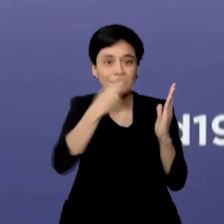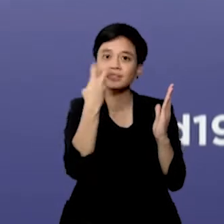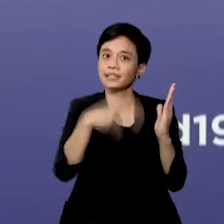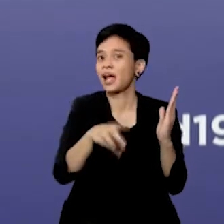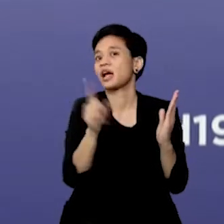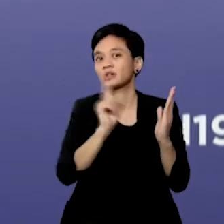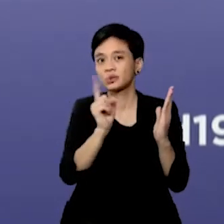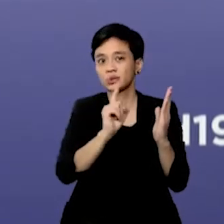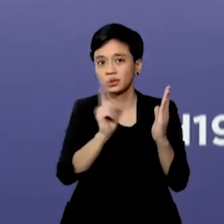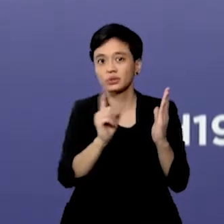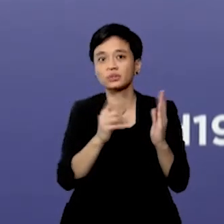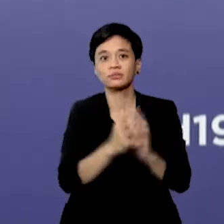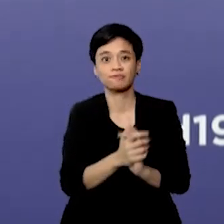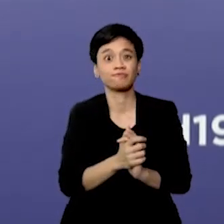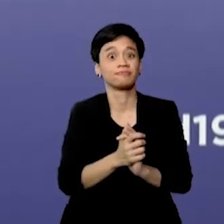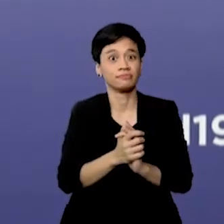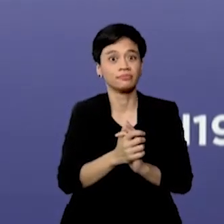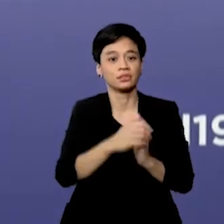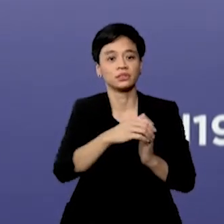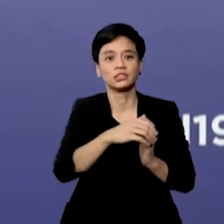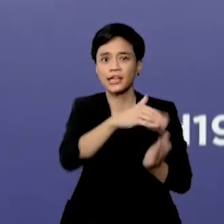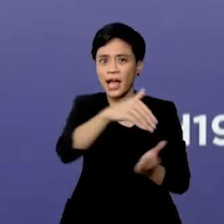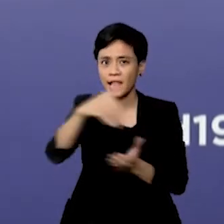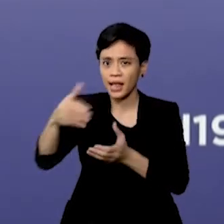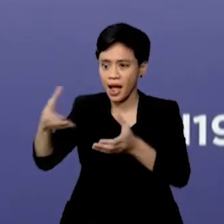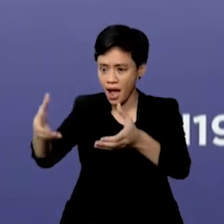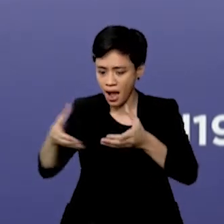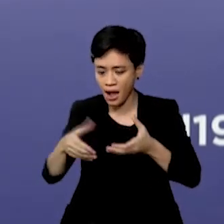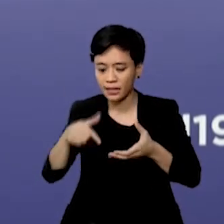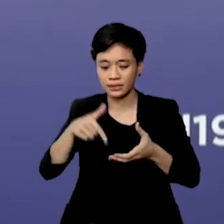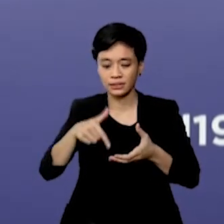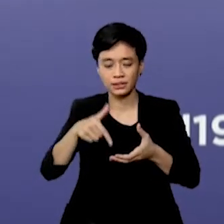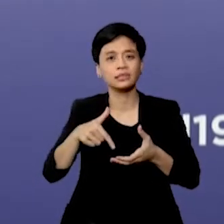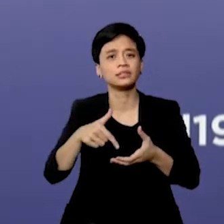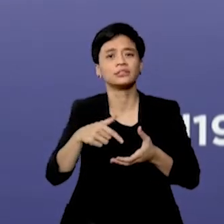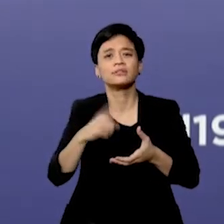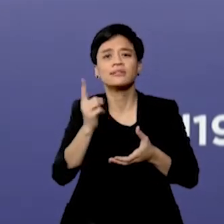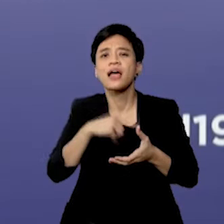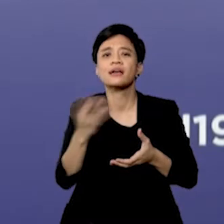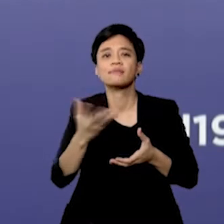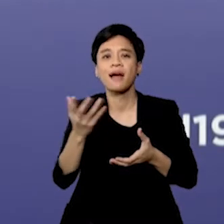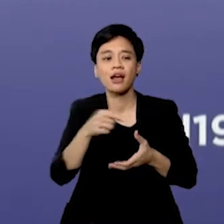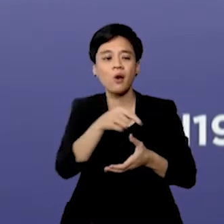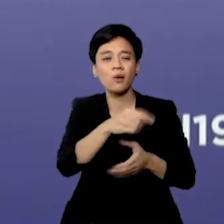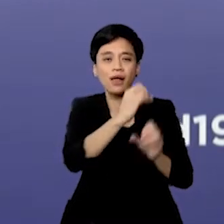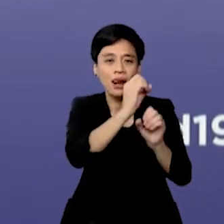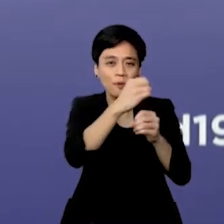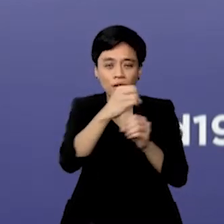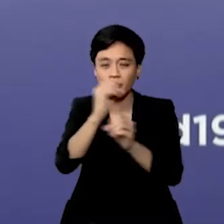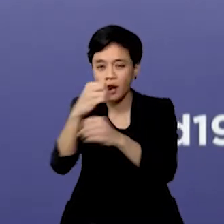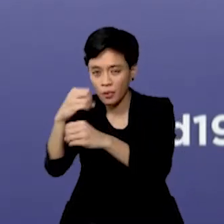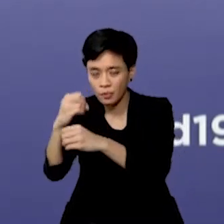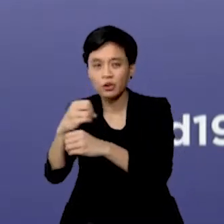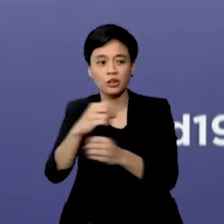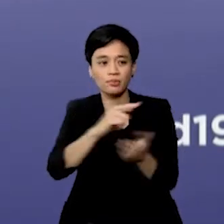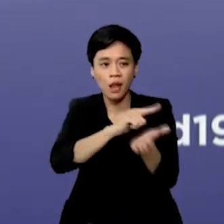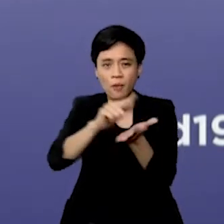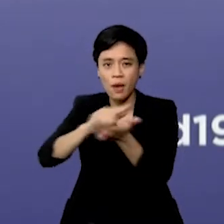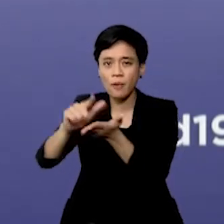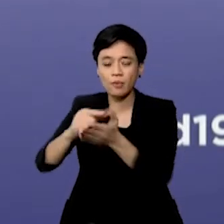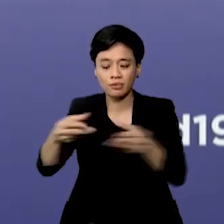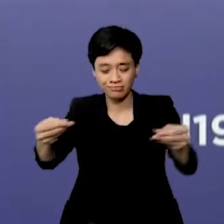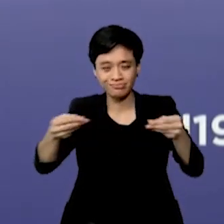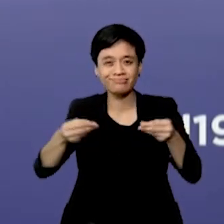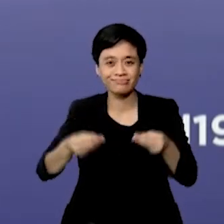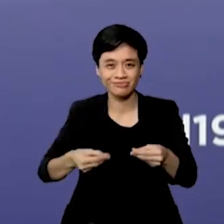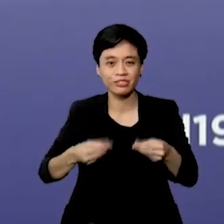kami terima adalah data yang berasal dari data laboratorium melalui all record, yang